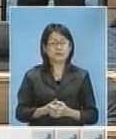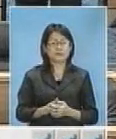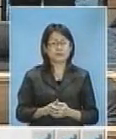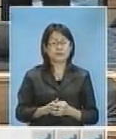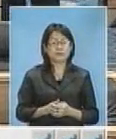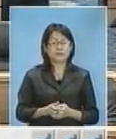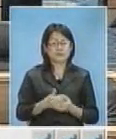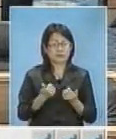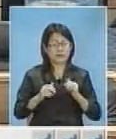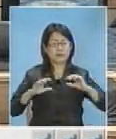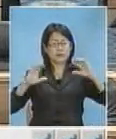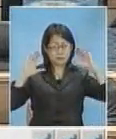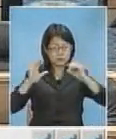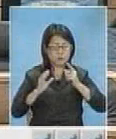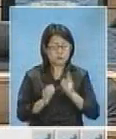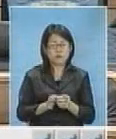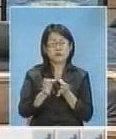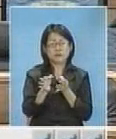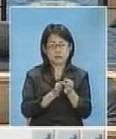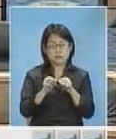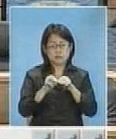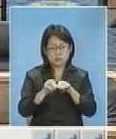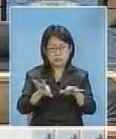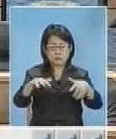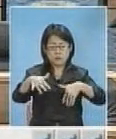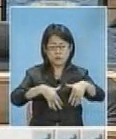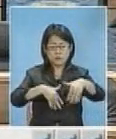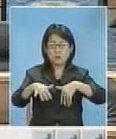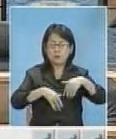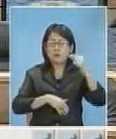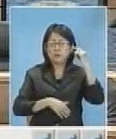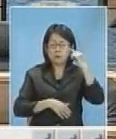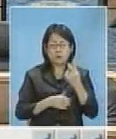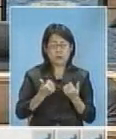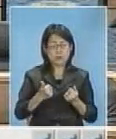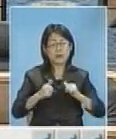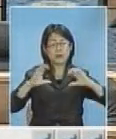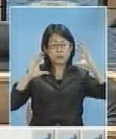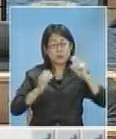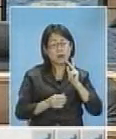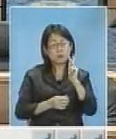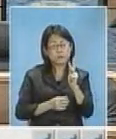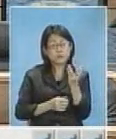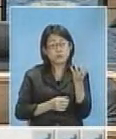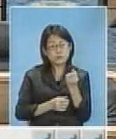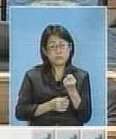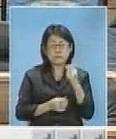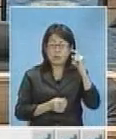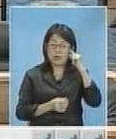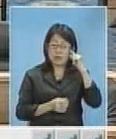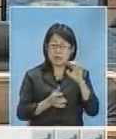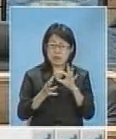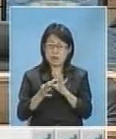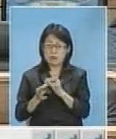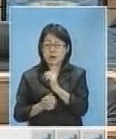ที่รัฐบาลต้องชี้แจงให้กับพี่น้องประชาชนครับว่านโยบายนี้เนี่ยจะนำไปสู่ประเด็นต้นทุนทางการเงินที่